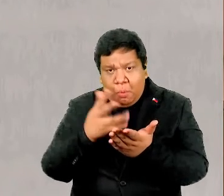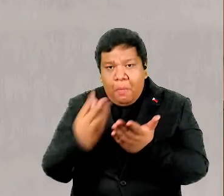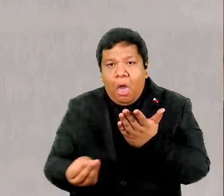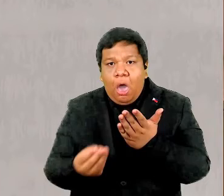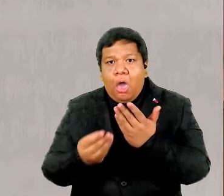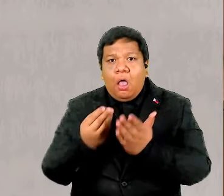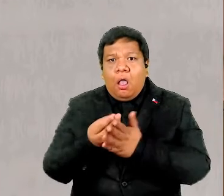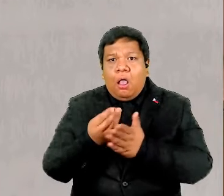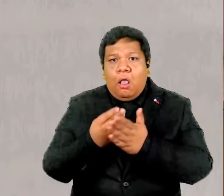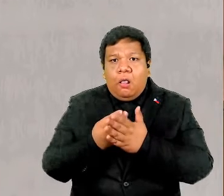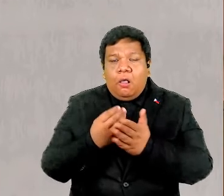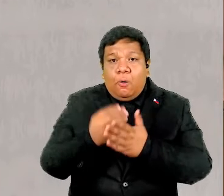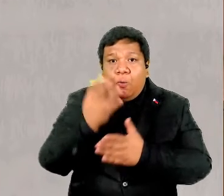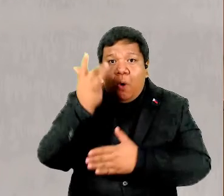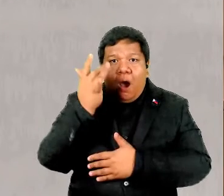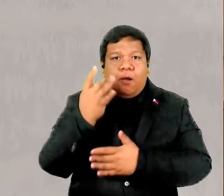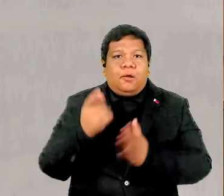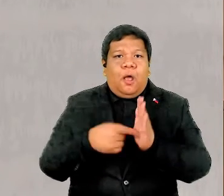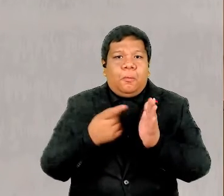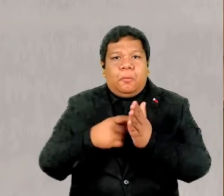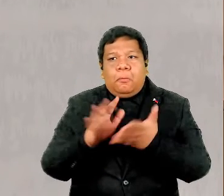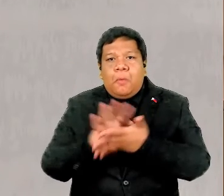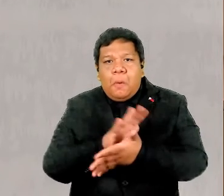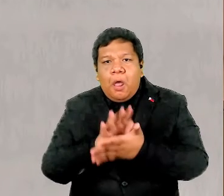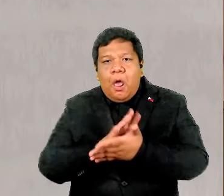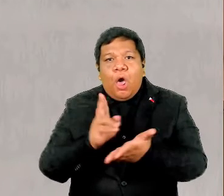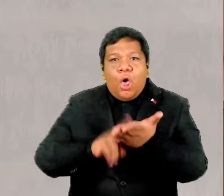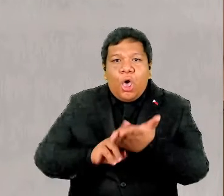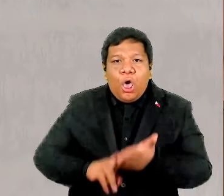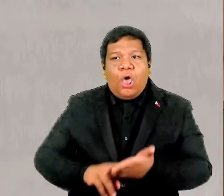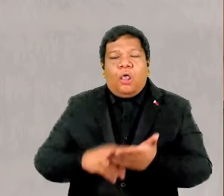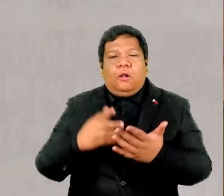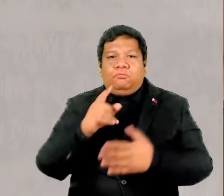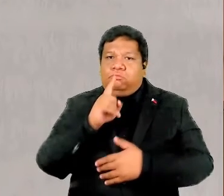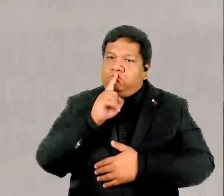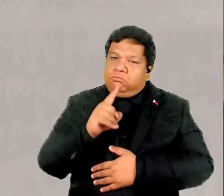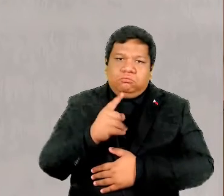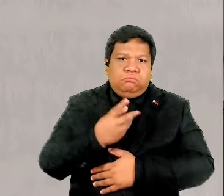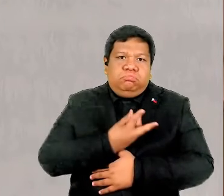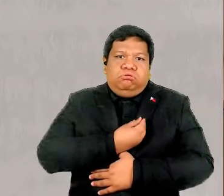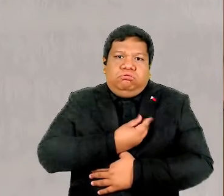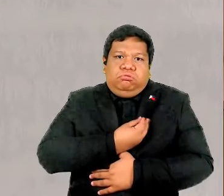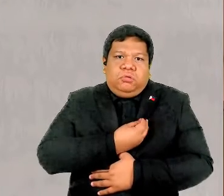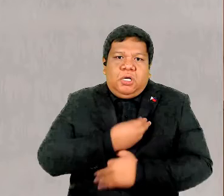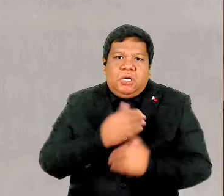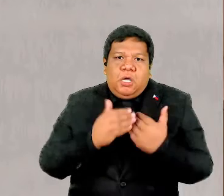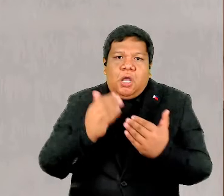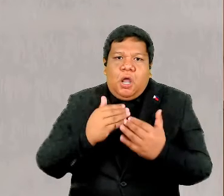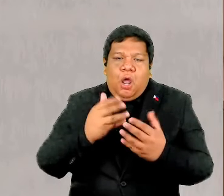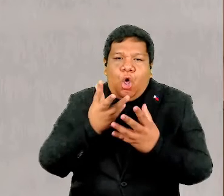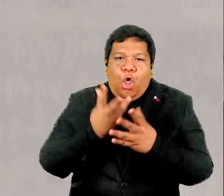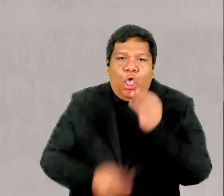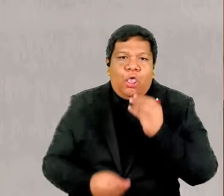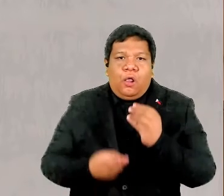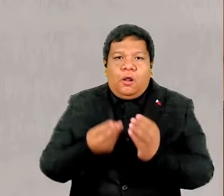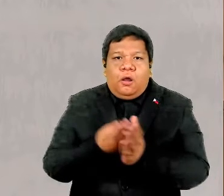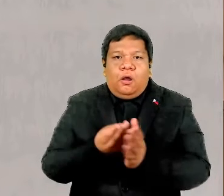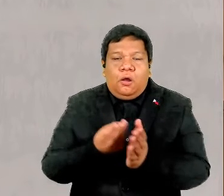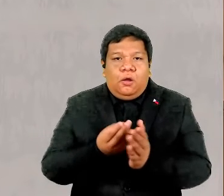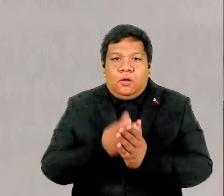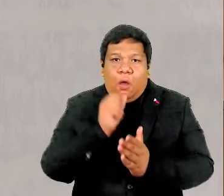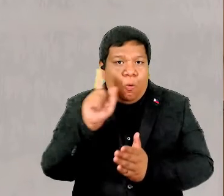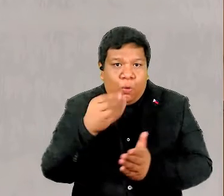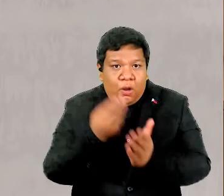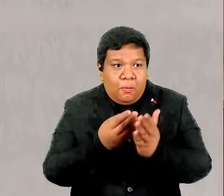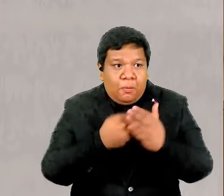na lahat ang iyong kayamanan. Kasi minsan mga papel lang, nakakatakot, pwedeng mawala lahat.